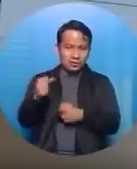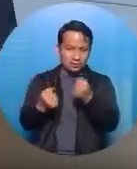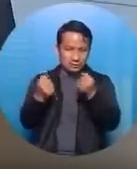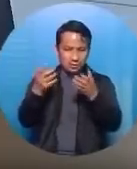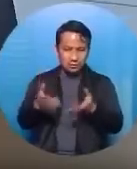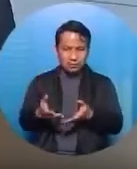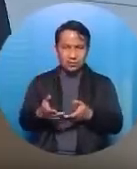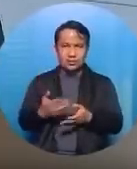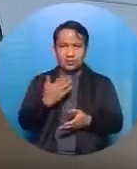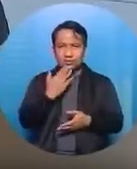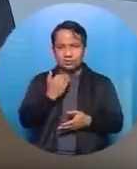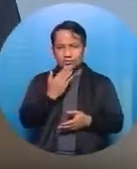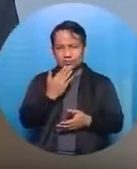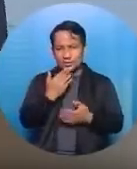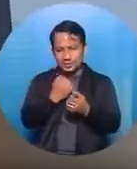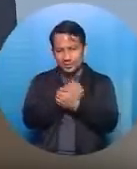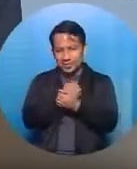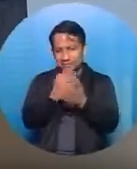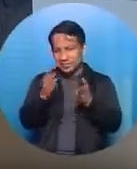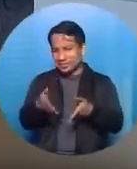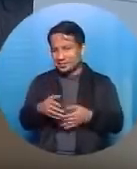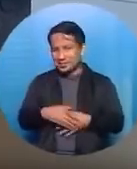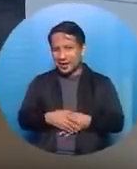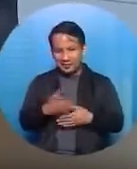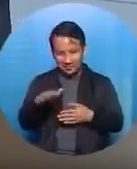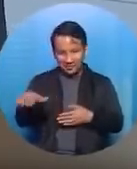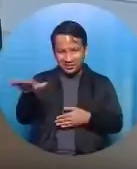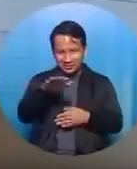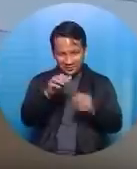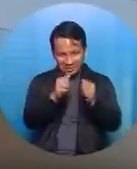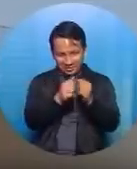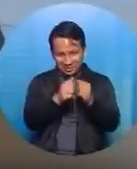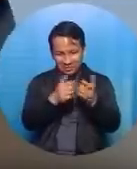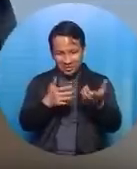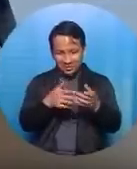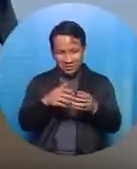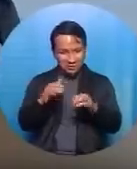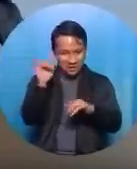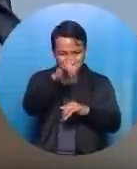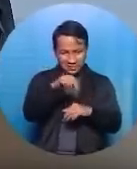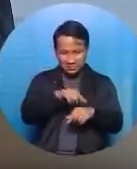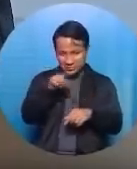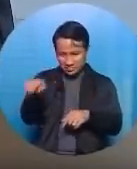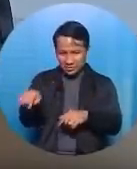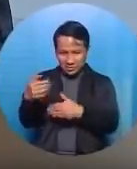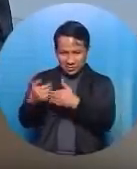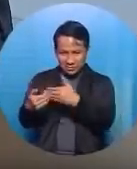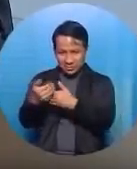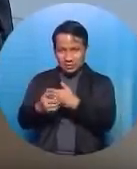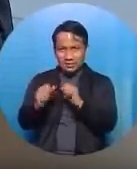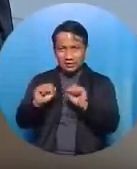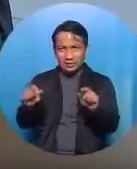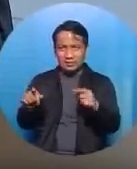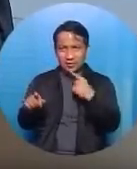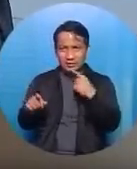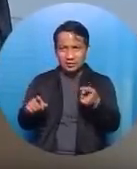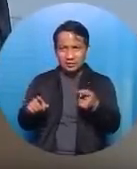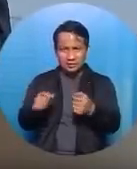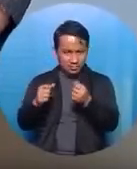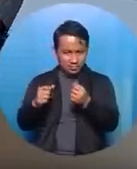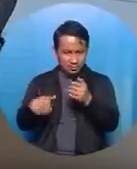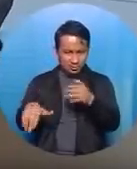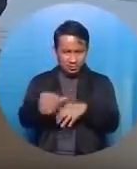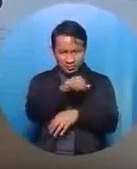po. Driver sweet lover, o nga. Okay, so sinasamahan kayo kapag wala siyang trabaho diyan sa bakery at kapag meron siyang